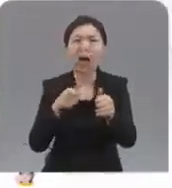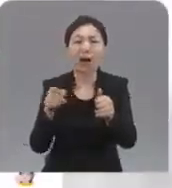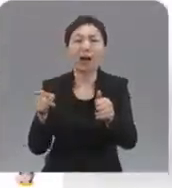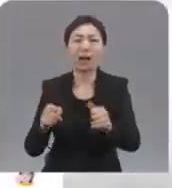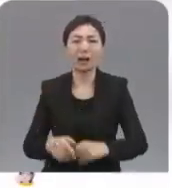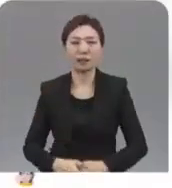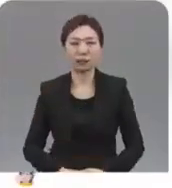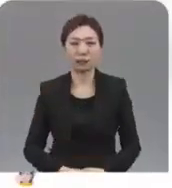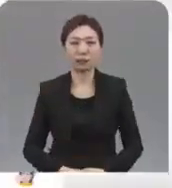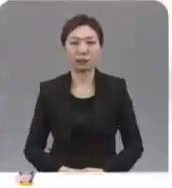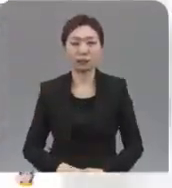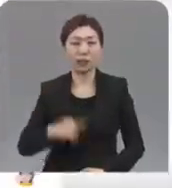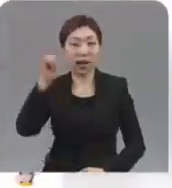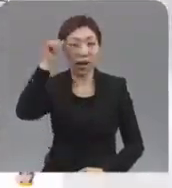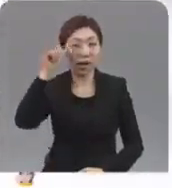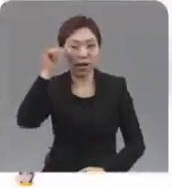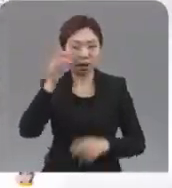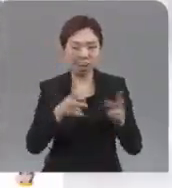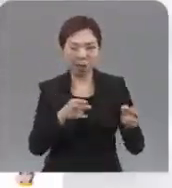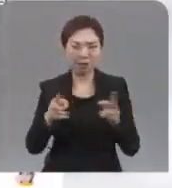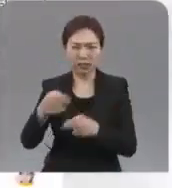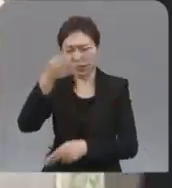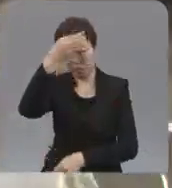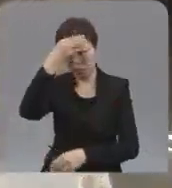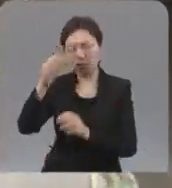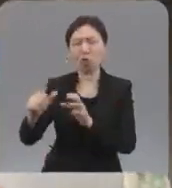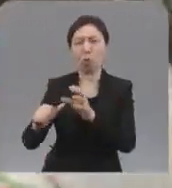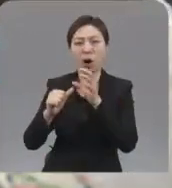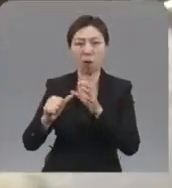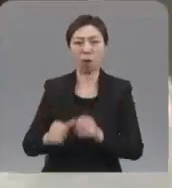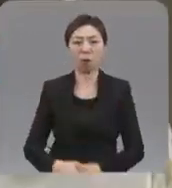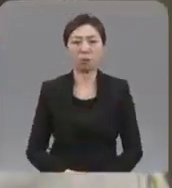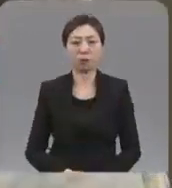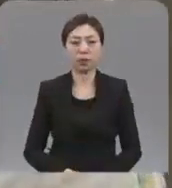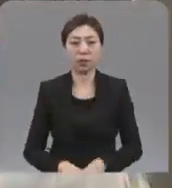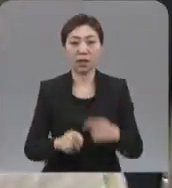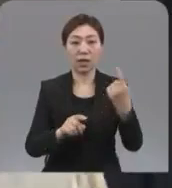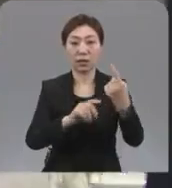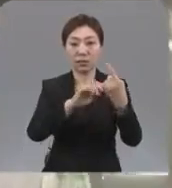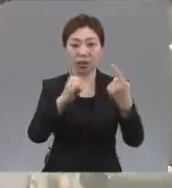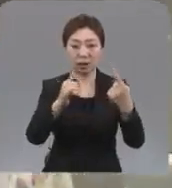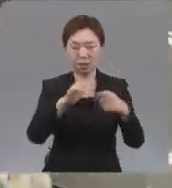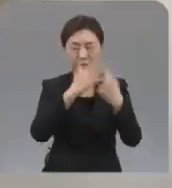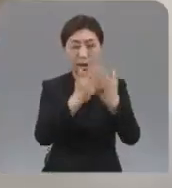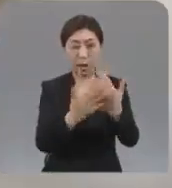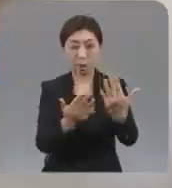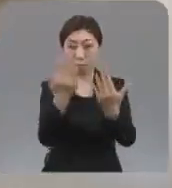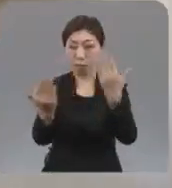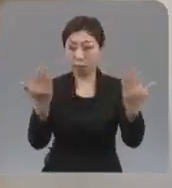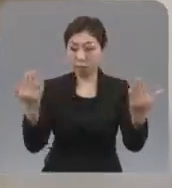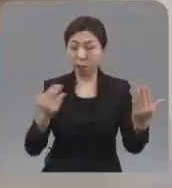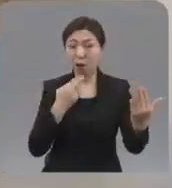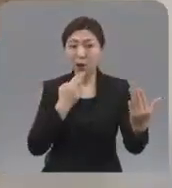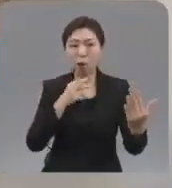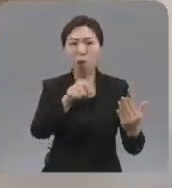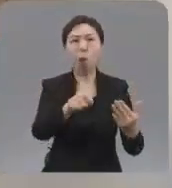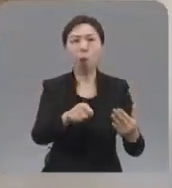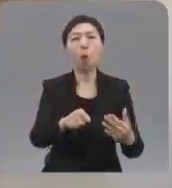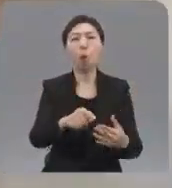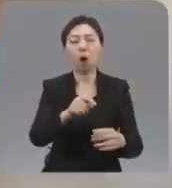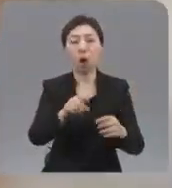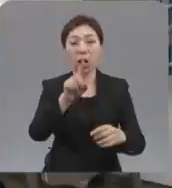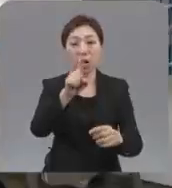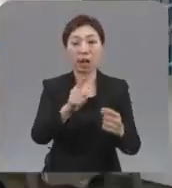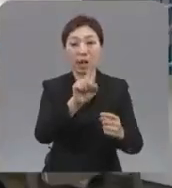hal itu sebuah kamera kecil yang dipasang di bawah panggung grup idola mampu menghasilkan gambar yang menakjubkan baik dari sisi seluruh